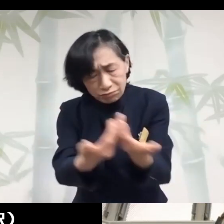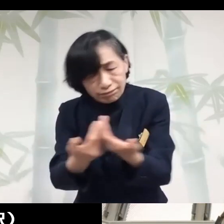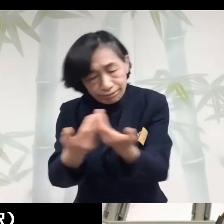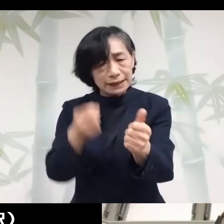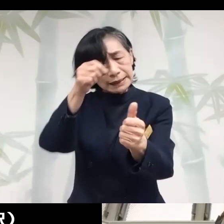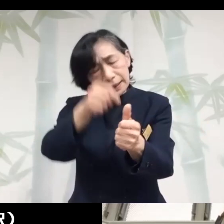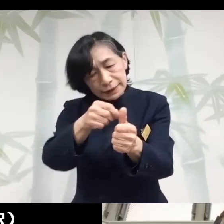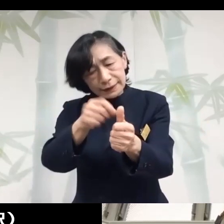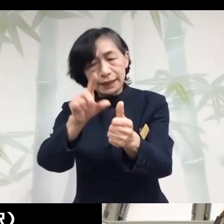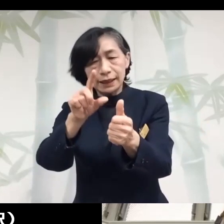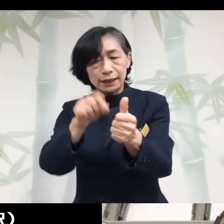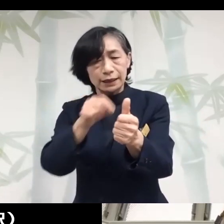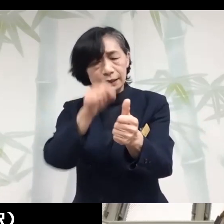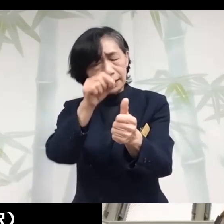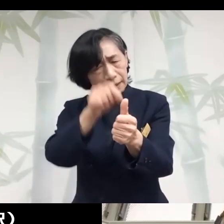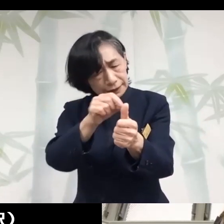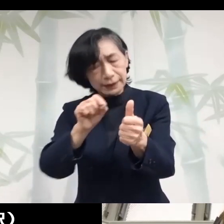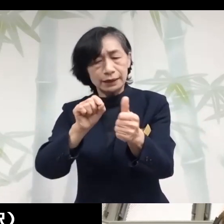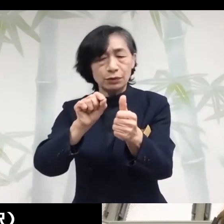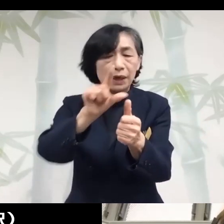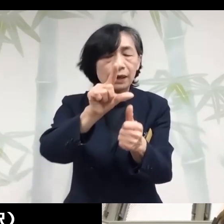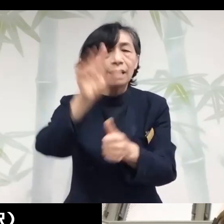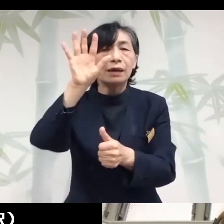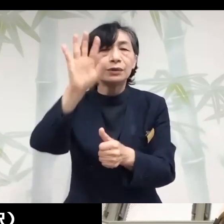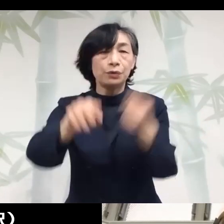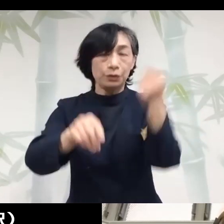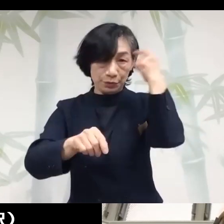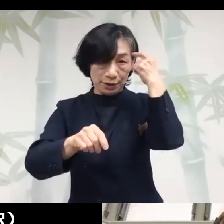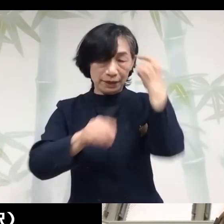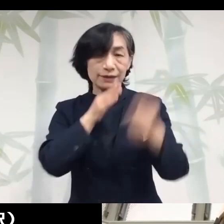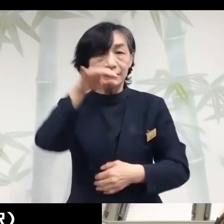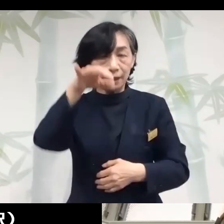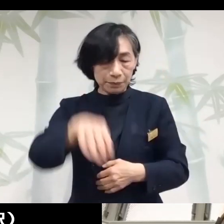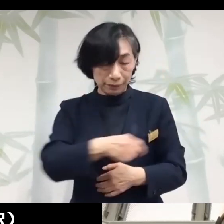思いますんで、当然今現場の方はですね、相当神経使いながら、